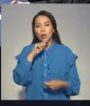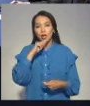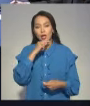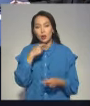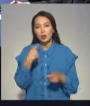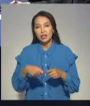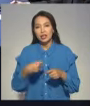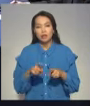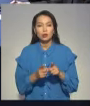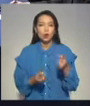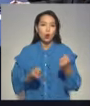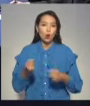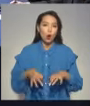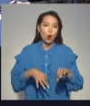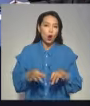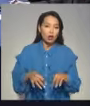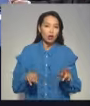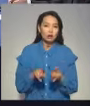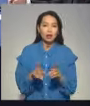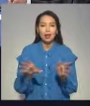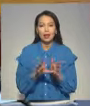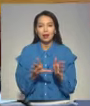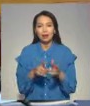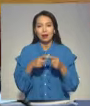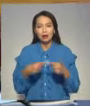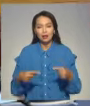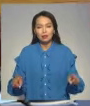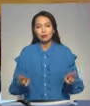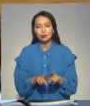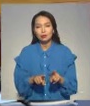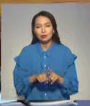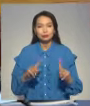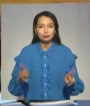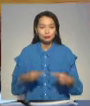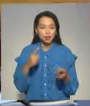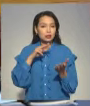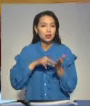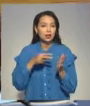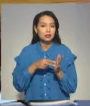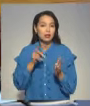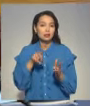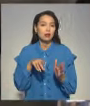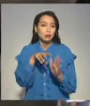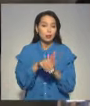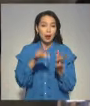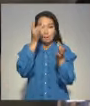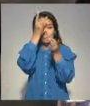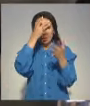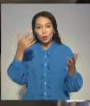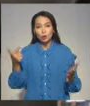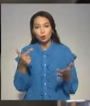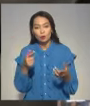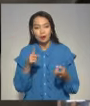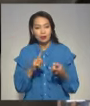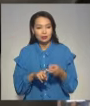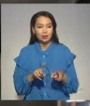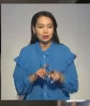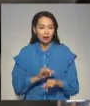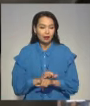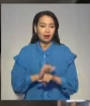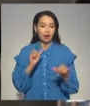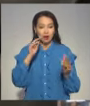инвестиция, көлік, логистика, энергетика салаларындағы ынтымақтастықты кеңейту, сондай-ақ мәдени-гуманитарлық байланыстарды тереңдету